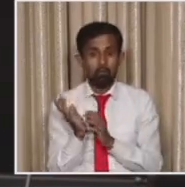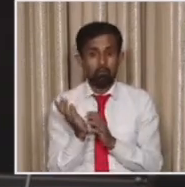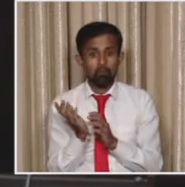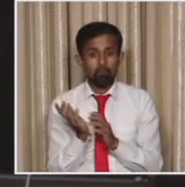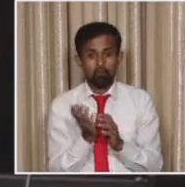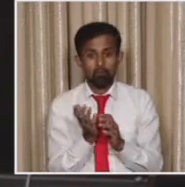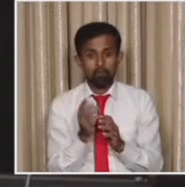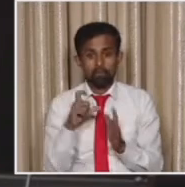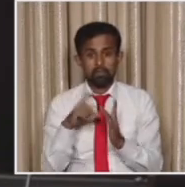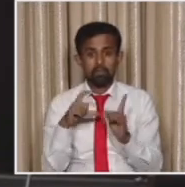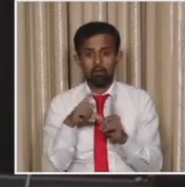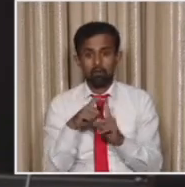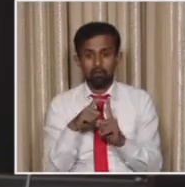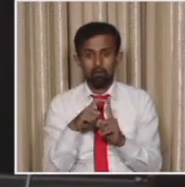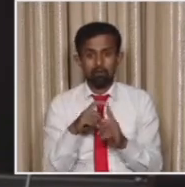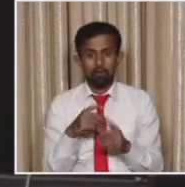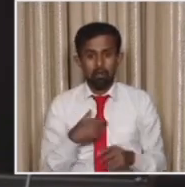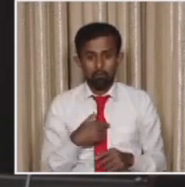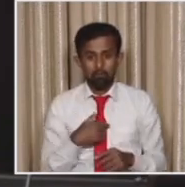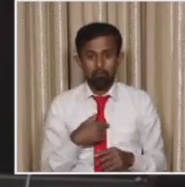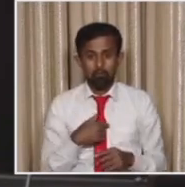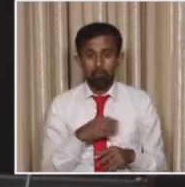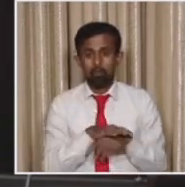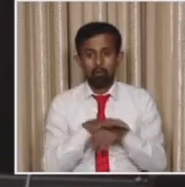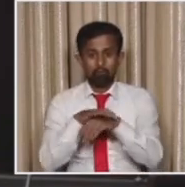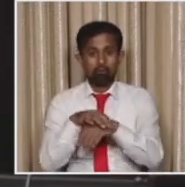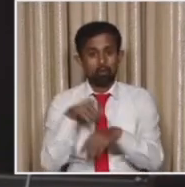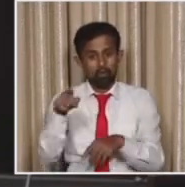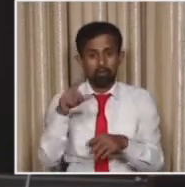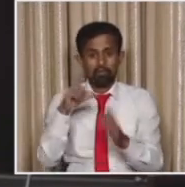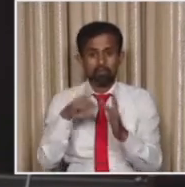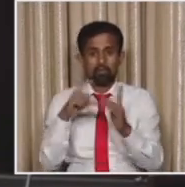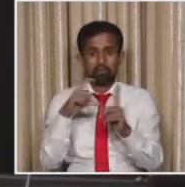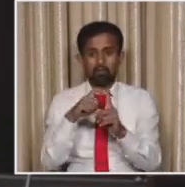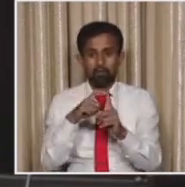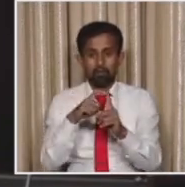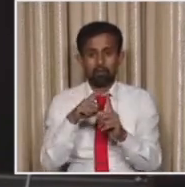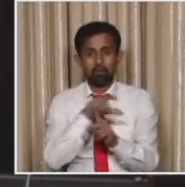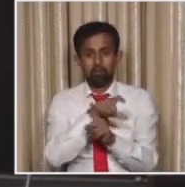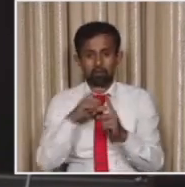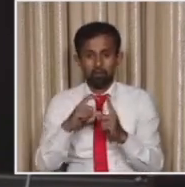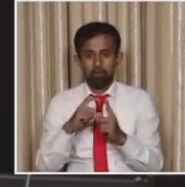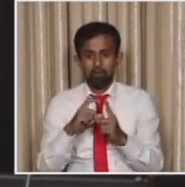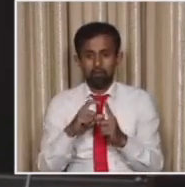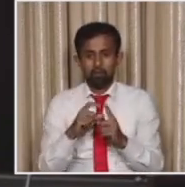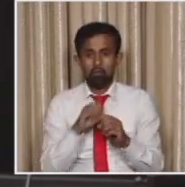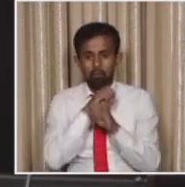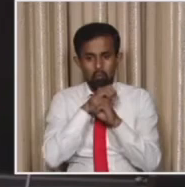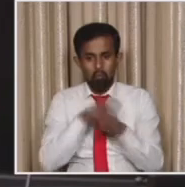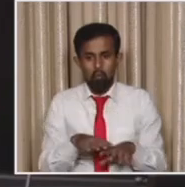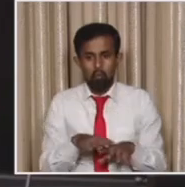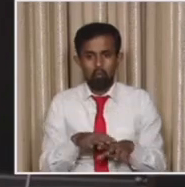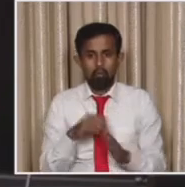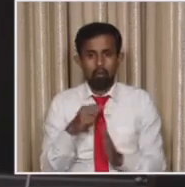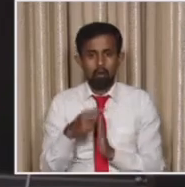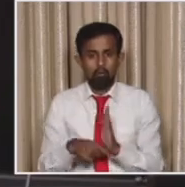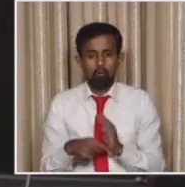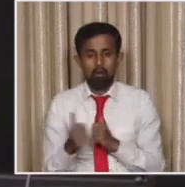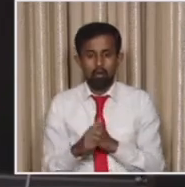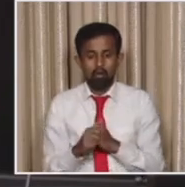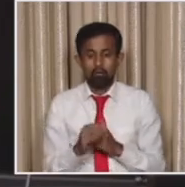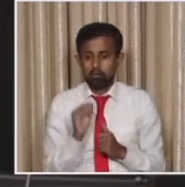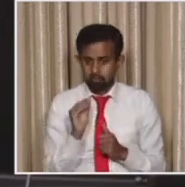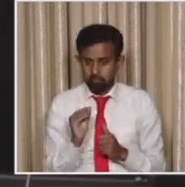හිටපු ICID එකට. ඒතකොට අපේ අය ගෙනිච්ච ඒ ICID එකට. මේ සංස්කෘතිය සහ විනයක් මේ රටේ ඇති වෙන